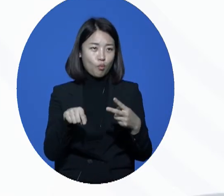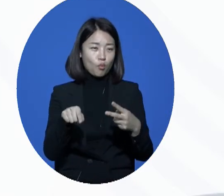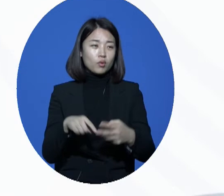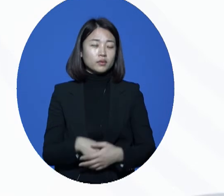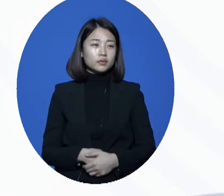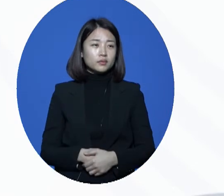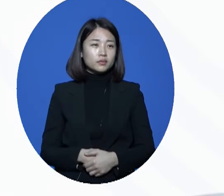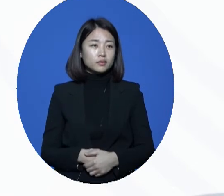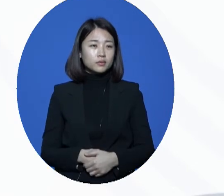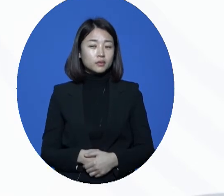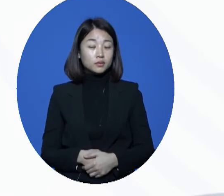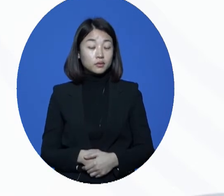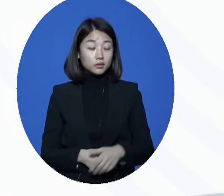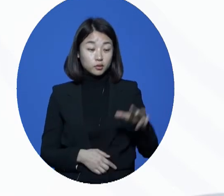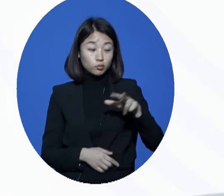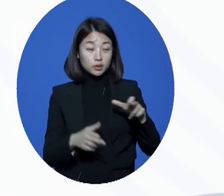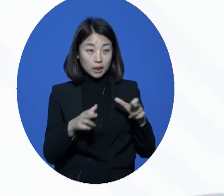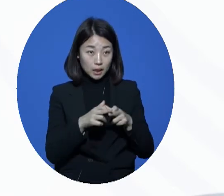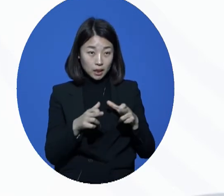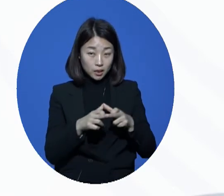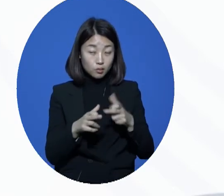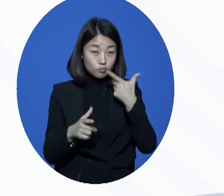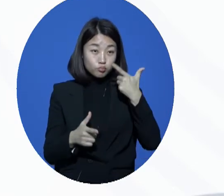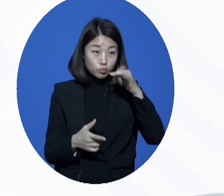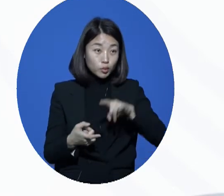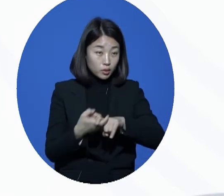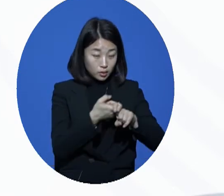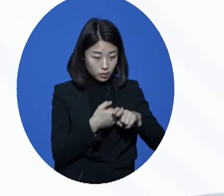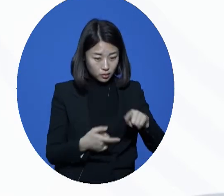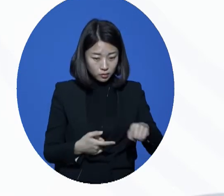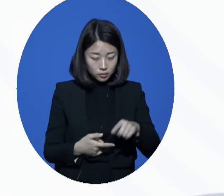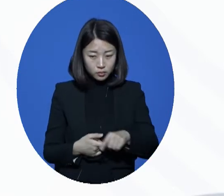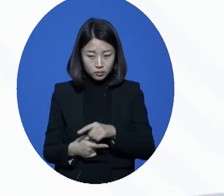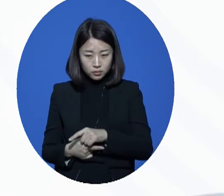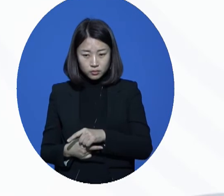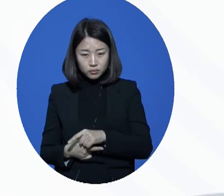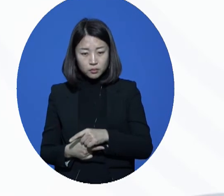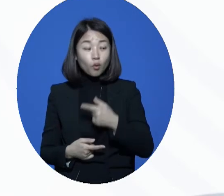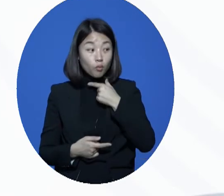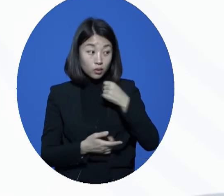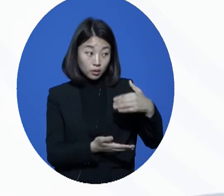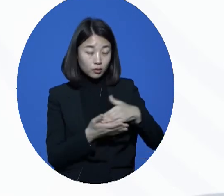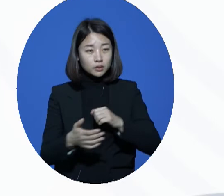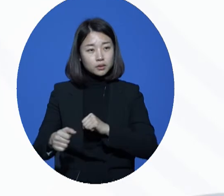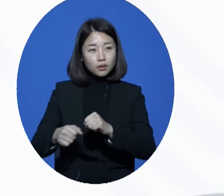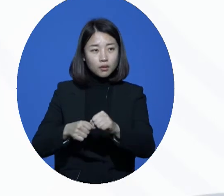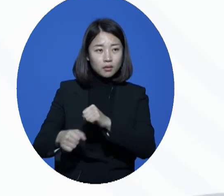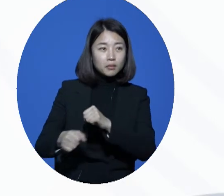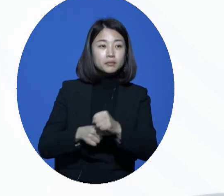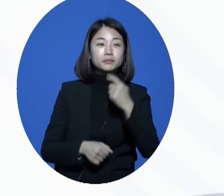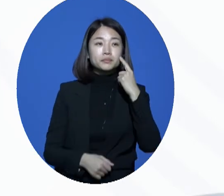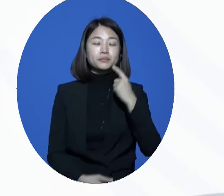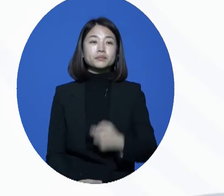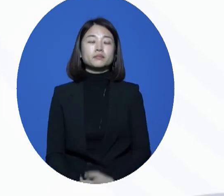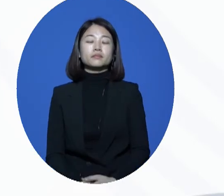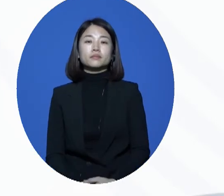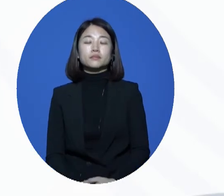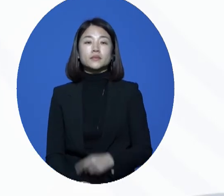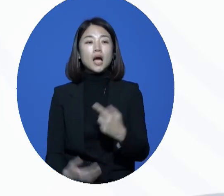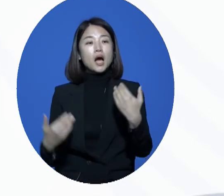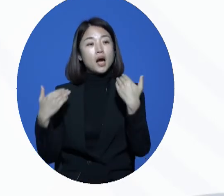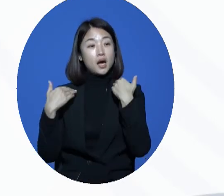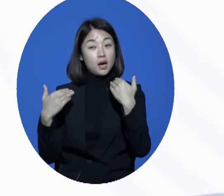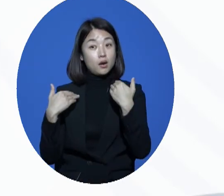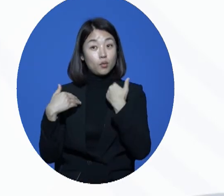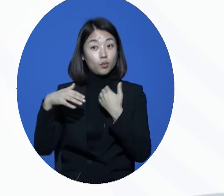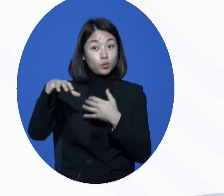바탕으로 전국장애인 부모연대에서는 계속 요구하는 활동들을 진행을 해왔습니다. 이런 가운데 학교